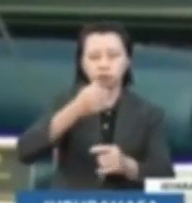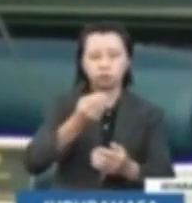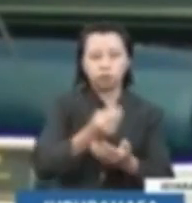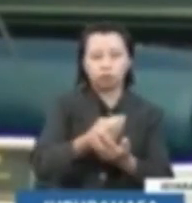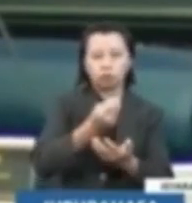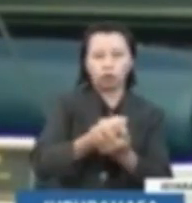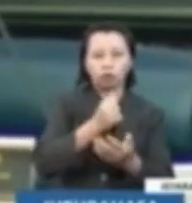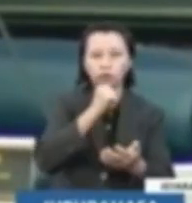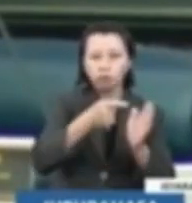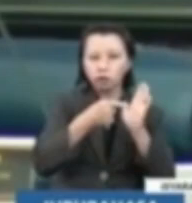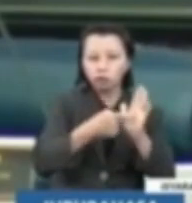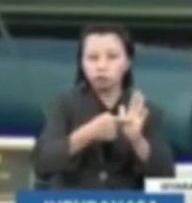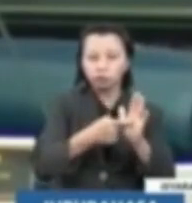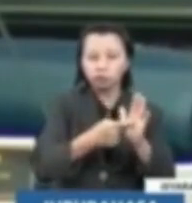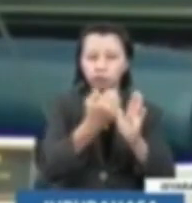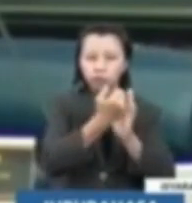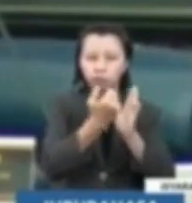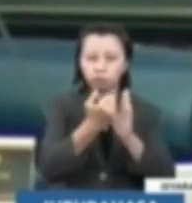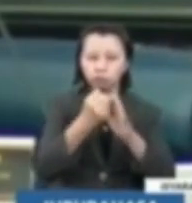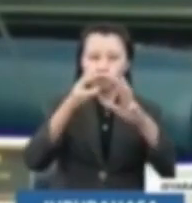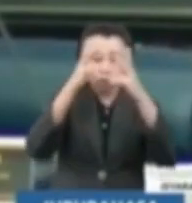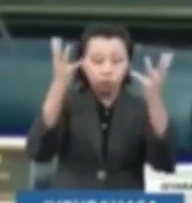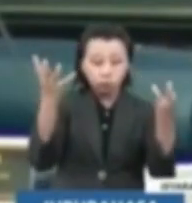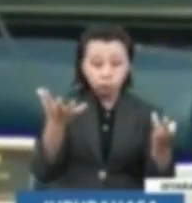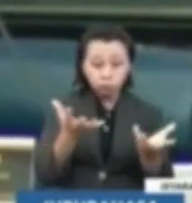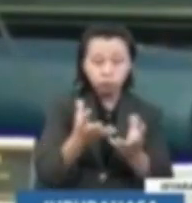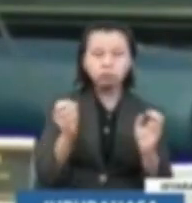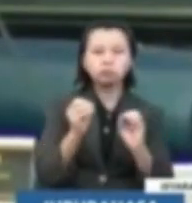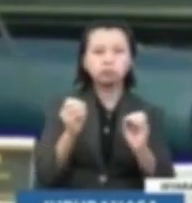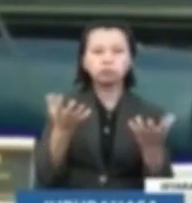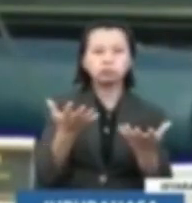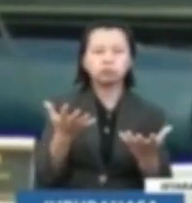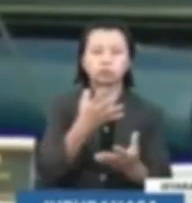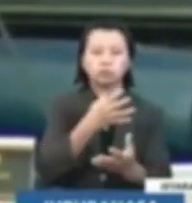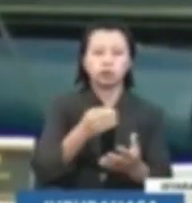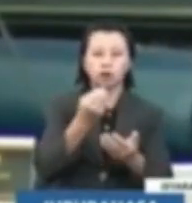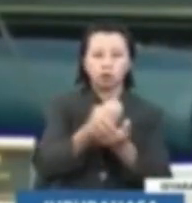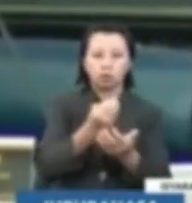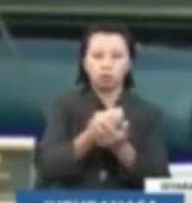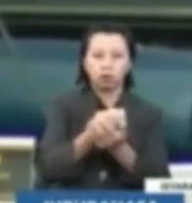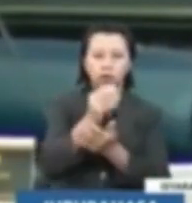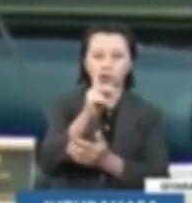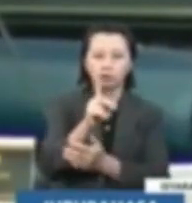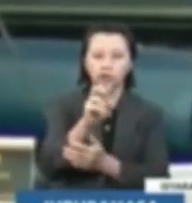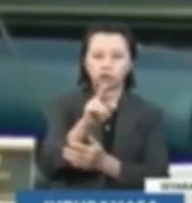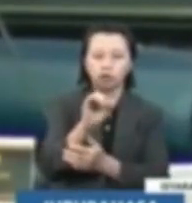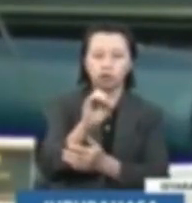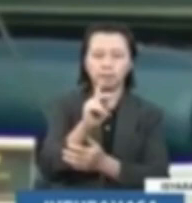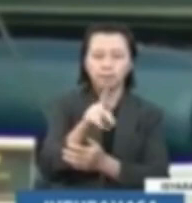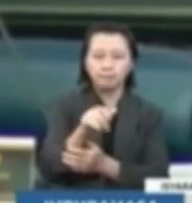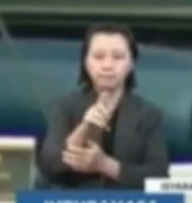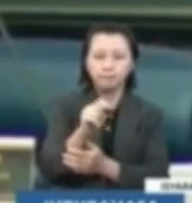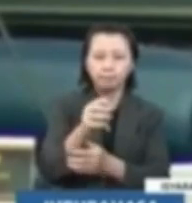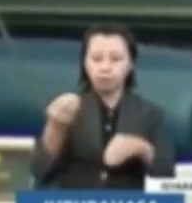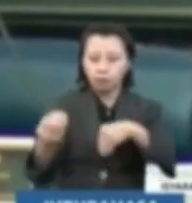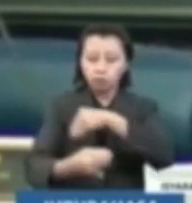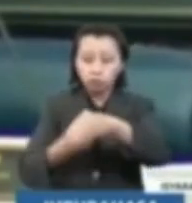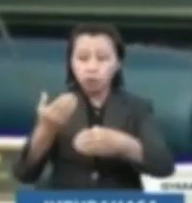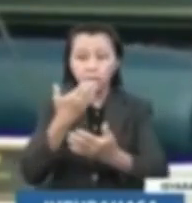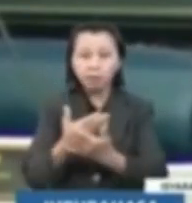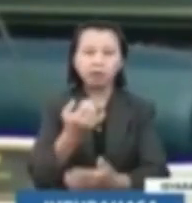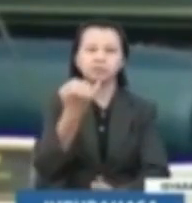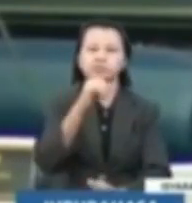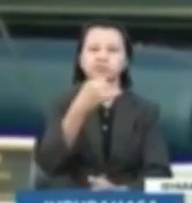wang ini tidak menunjukkan ciri-ciri universal wang. Secara umumnya, mata wang kripto bukanlah penyimpan nilai dan medium pertukaran yang